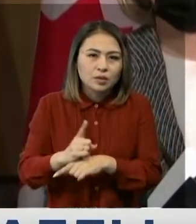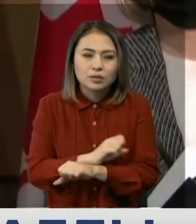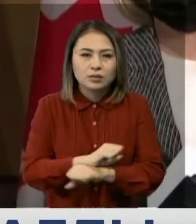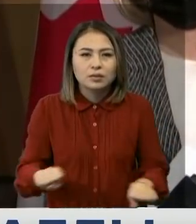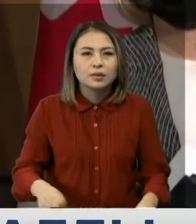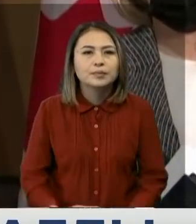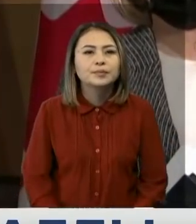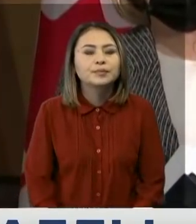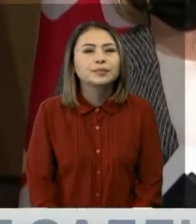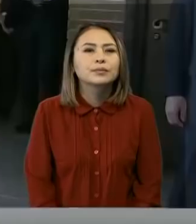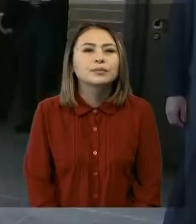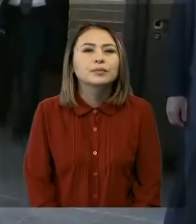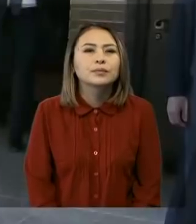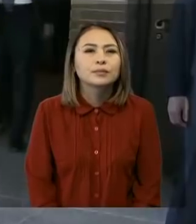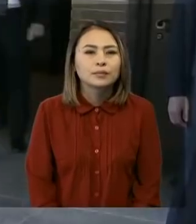болмайды.